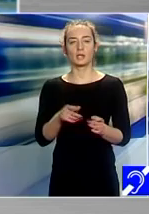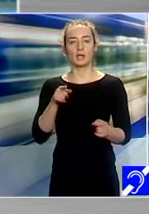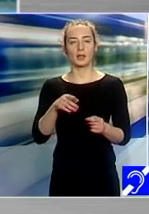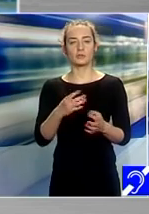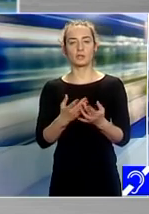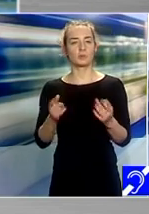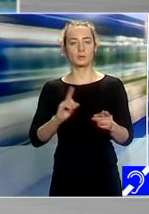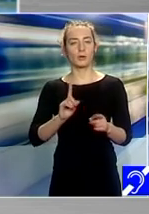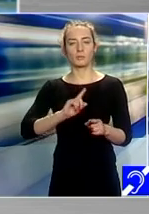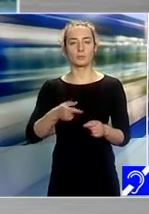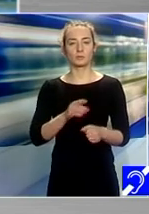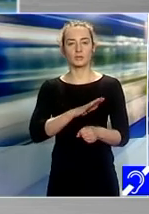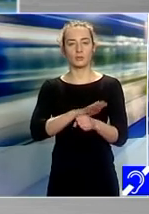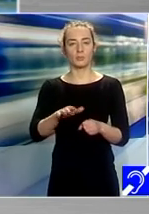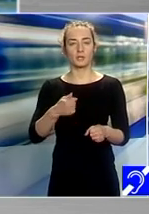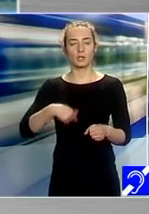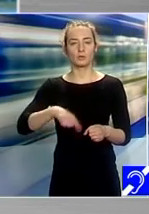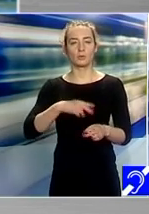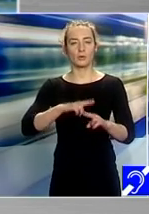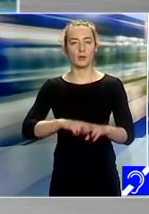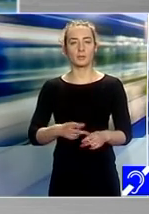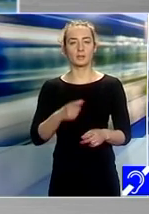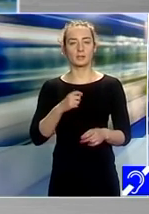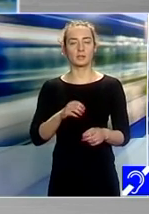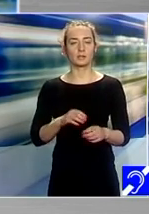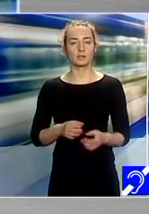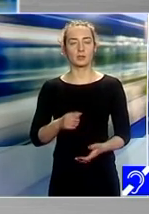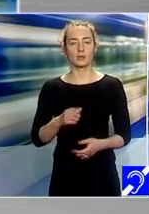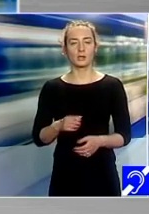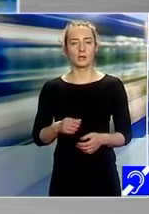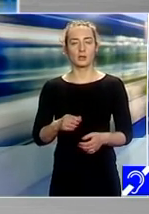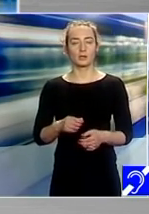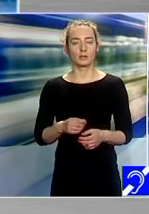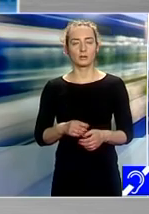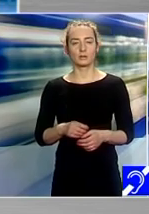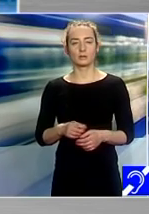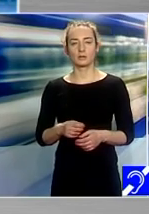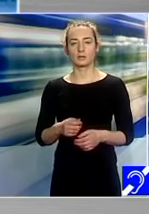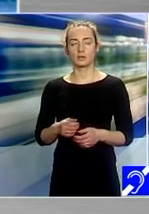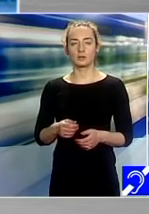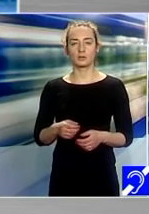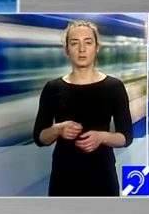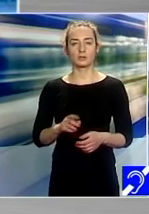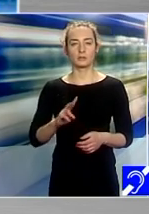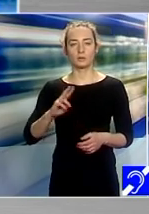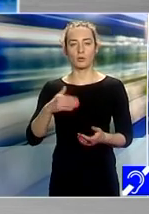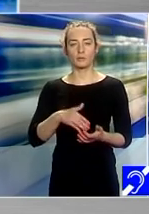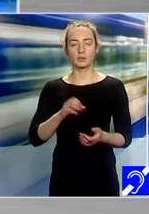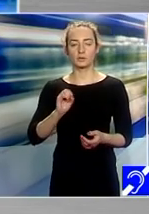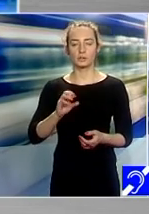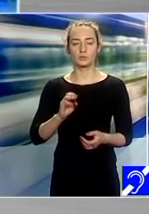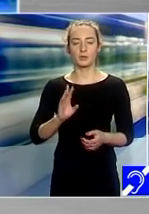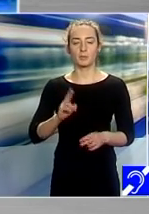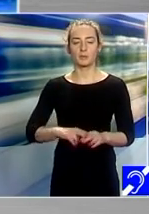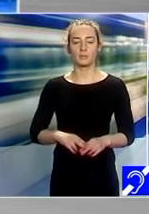n-am putut să-l acoperim. Deci, practic, noi am rămas din stocul de atunci cu un stoc pe care l-am moștenit în 2015, din 2015 am rămas cu o parte